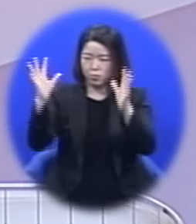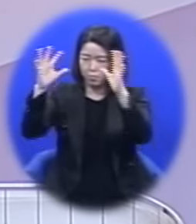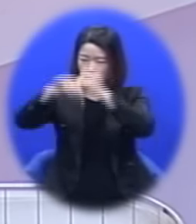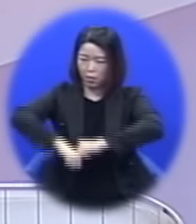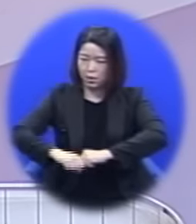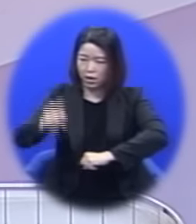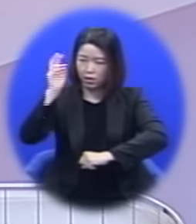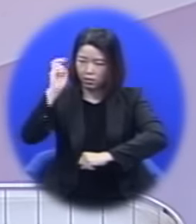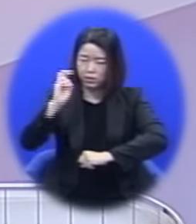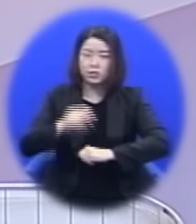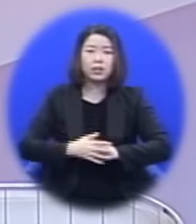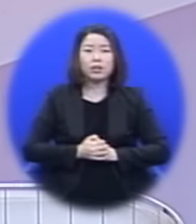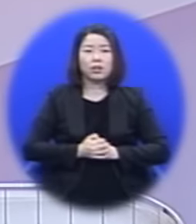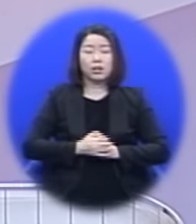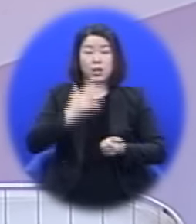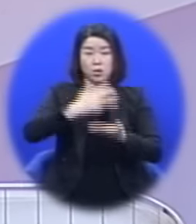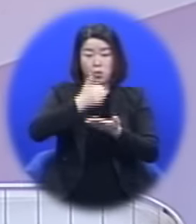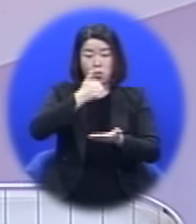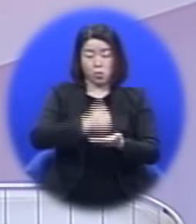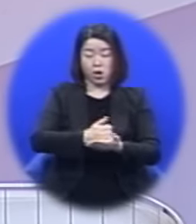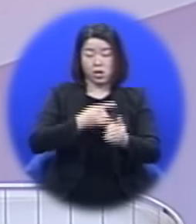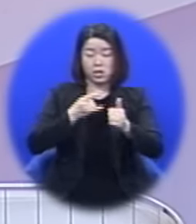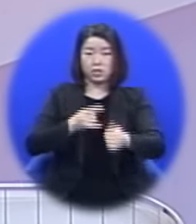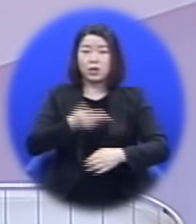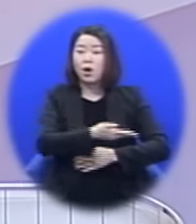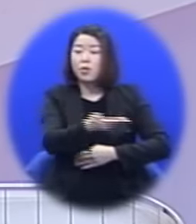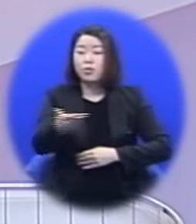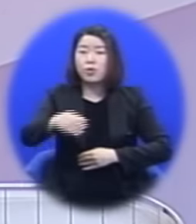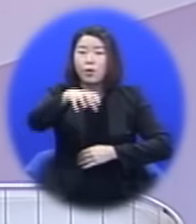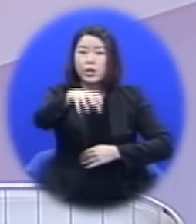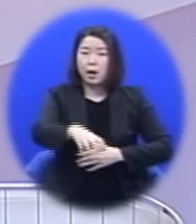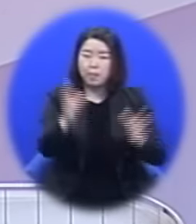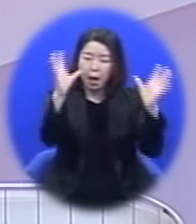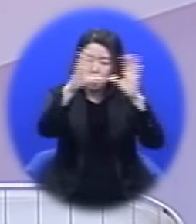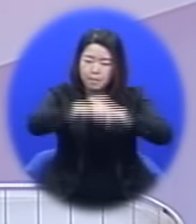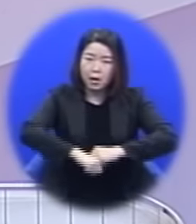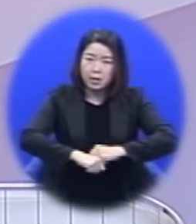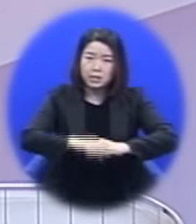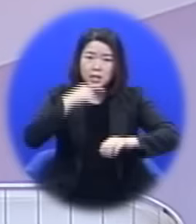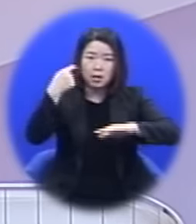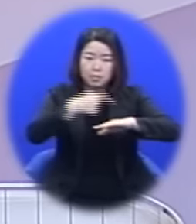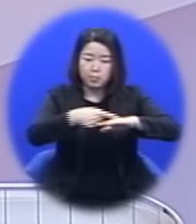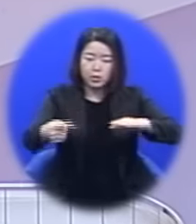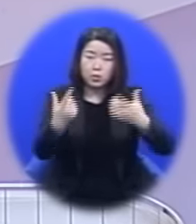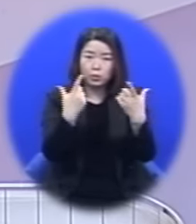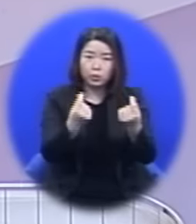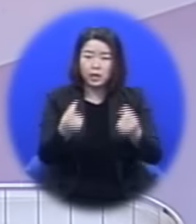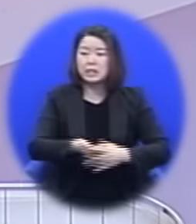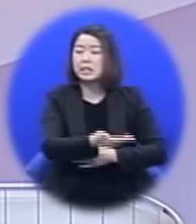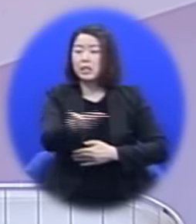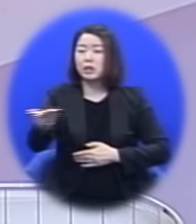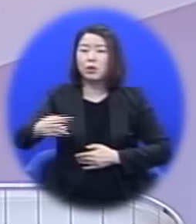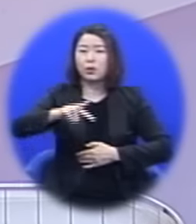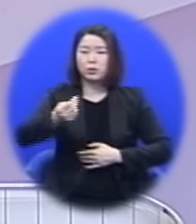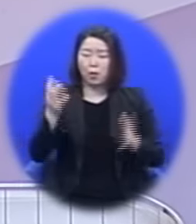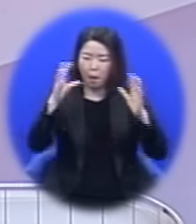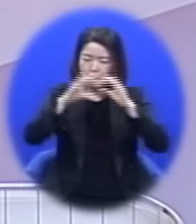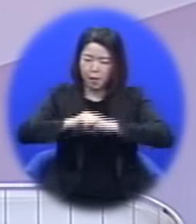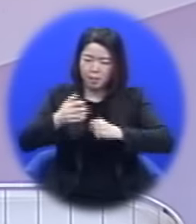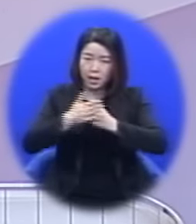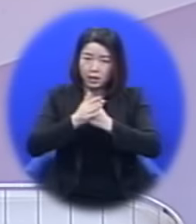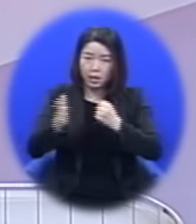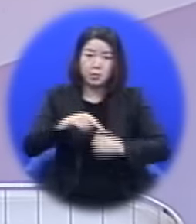것이라. 여호와께서 너희 앞에서 멸망시킨 민족들 같이 너희도 멸망하리니 이는